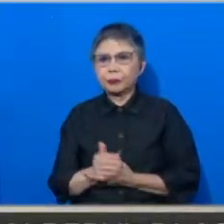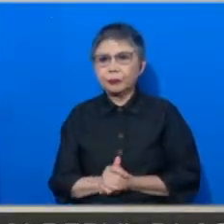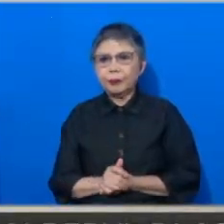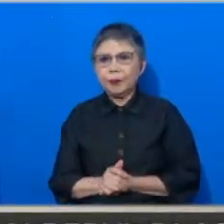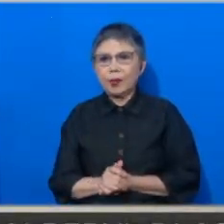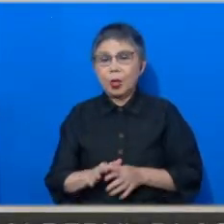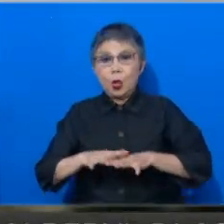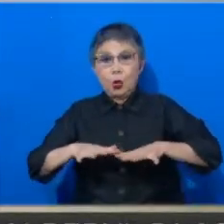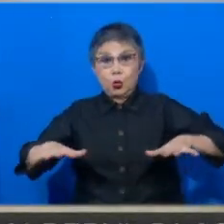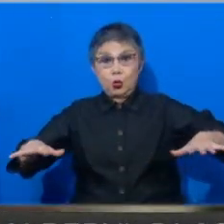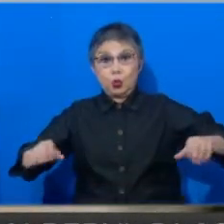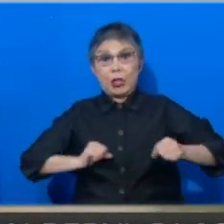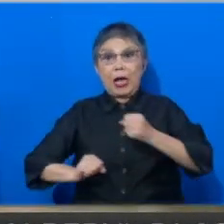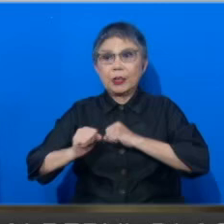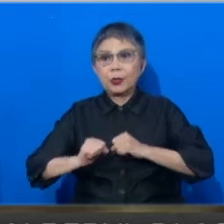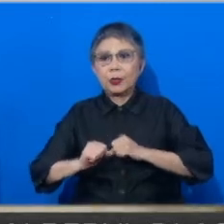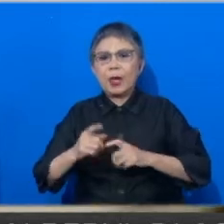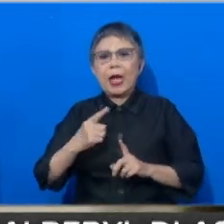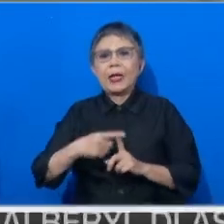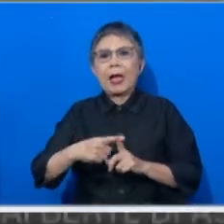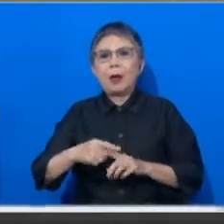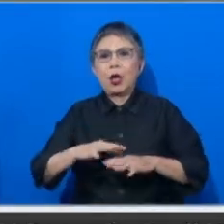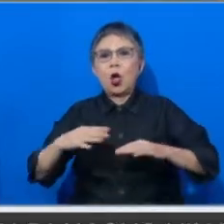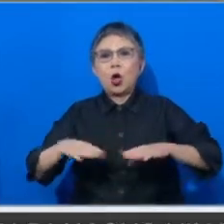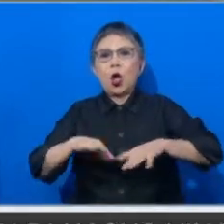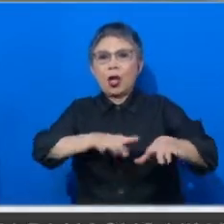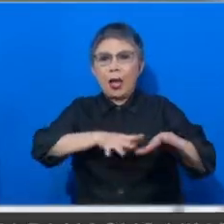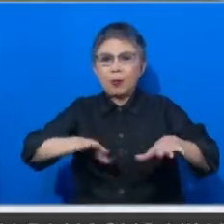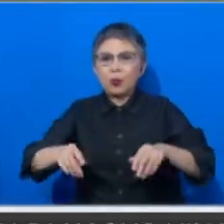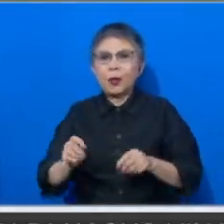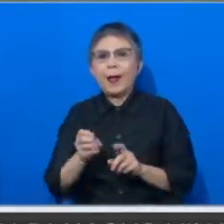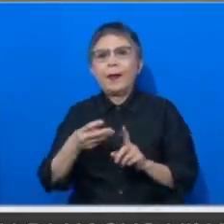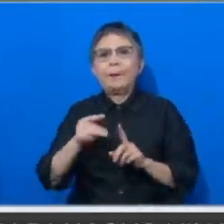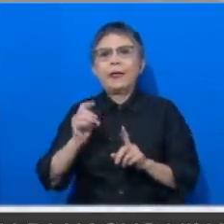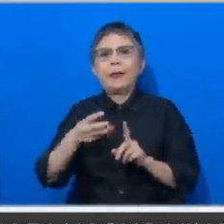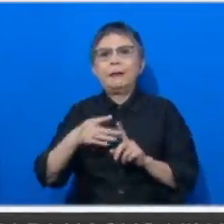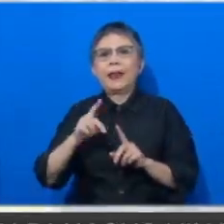Untuk memperluas usahanya, Anis akan menambah jumlah kolam untuk pembibitan.